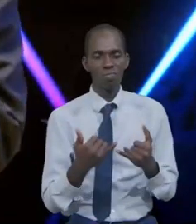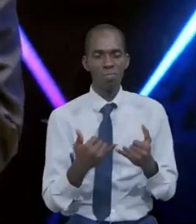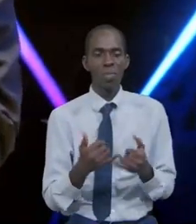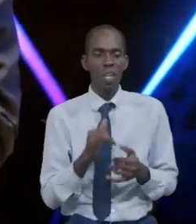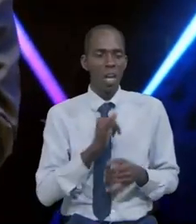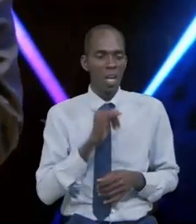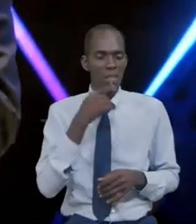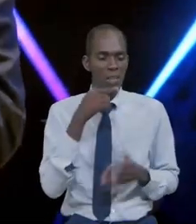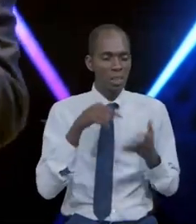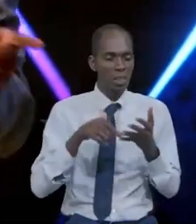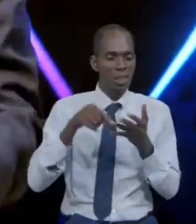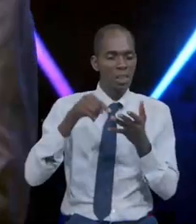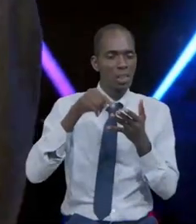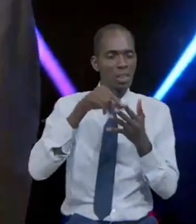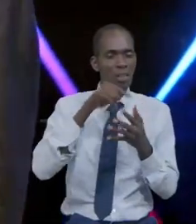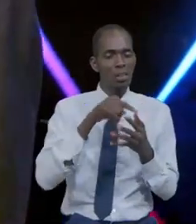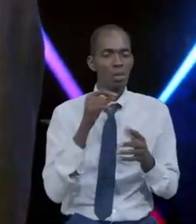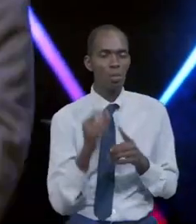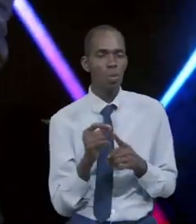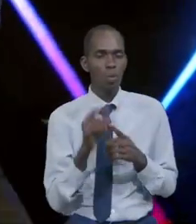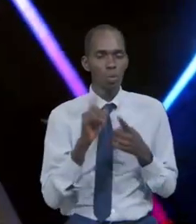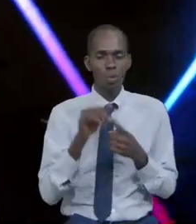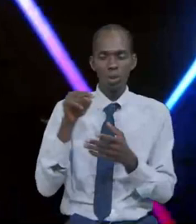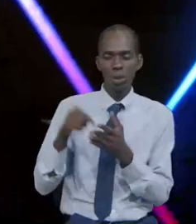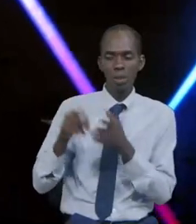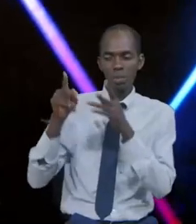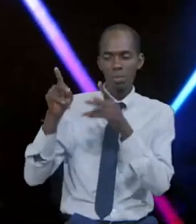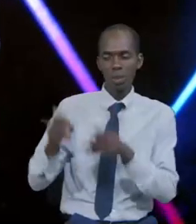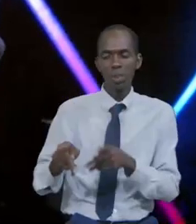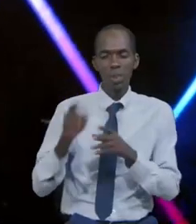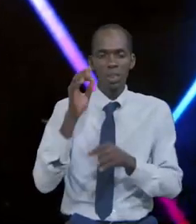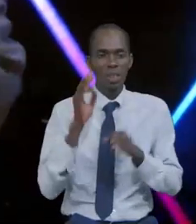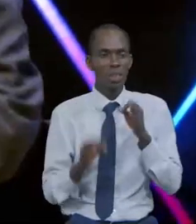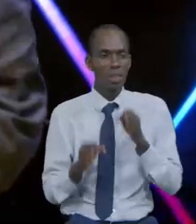que j'ai envoyé telle personne à telle personne.